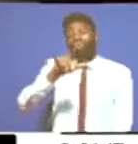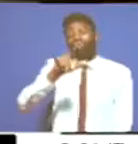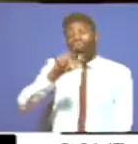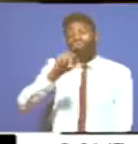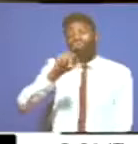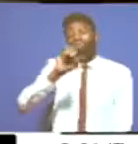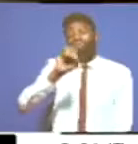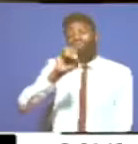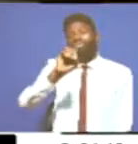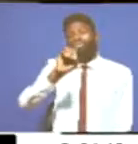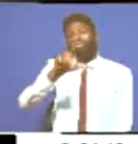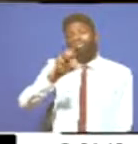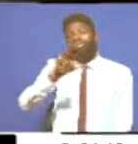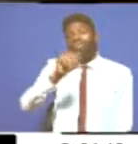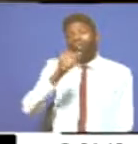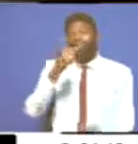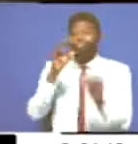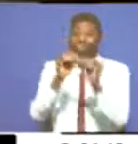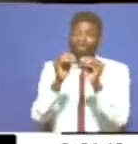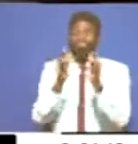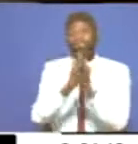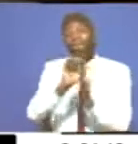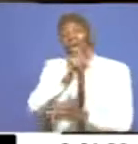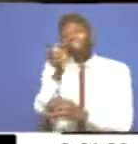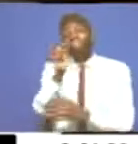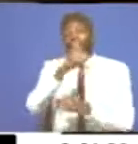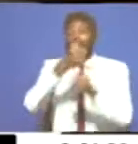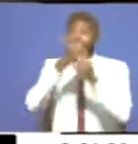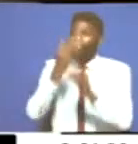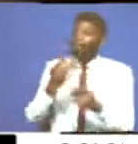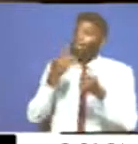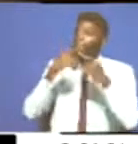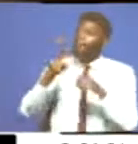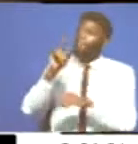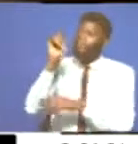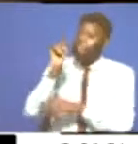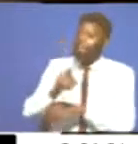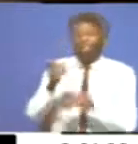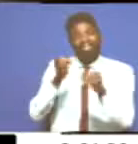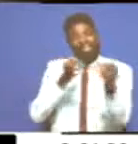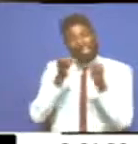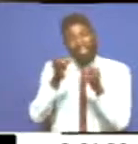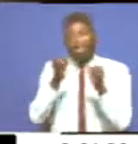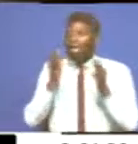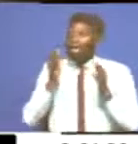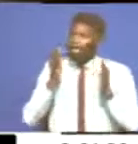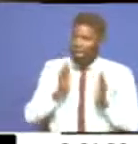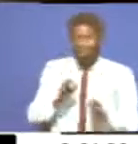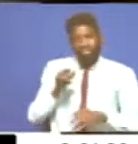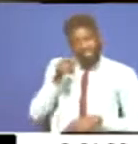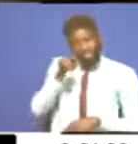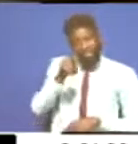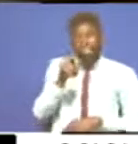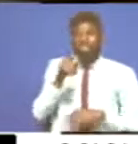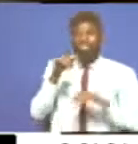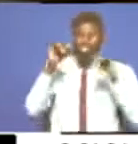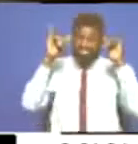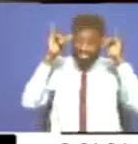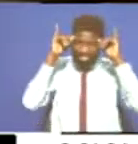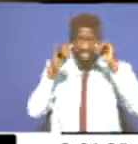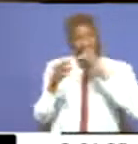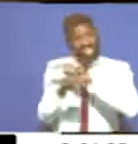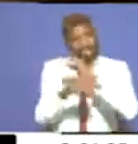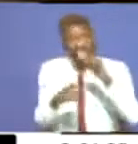pamoja na washikadau wengine, lakini mpaka wakati huo tumesema hakuna yule ataweza kufikisha ng'ombe kwa mwingine. Hiyo ndio ile